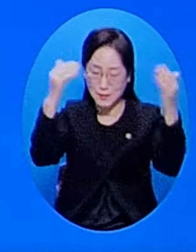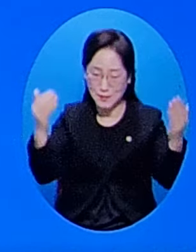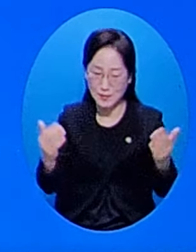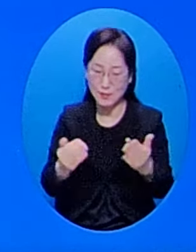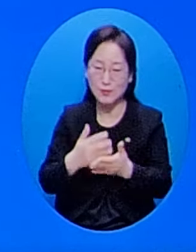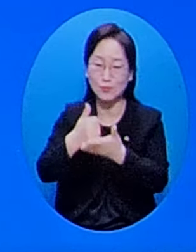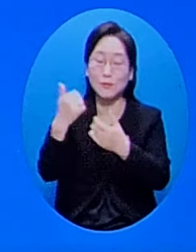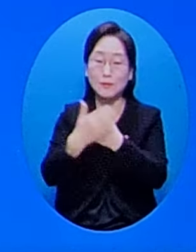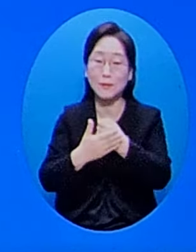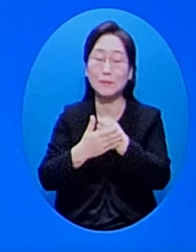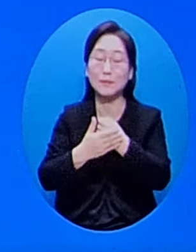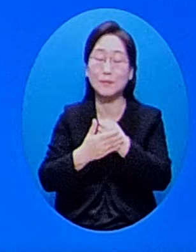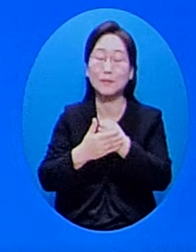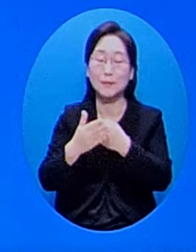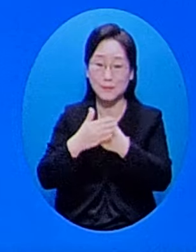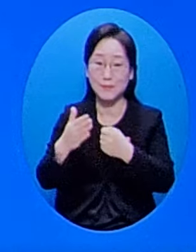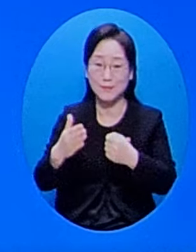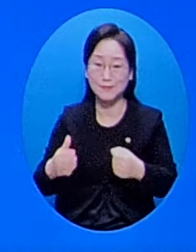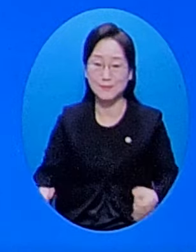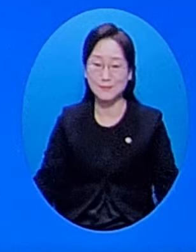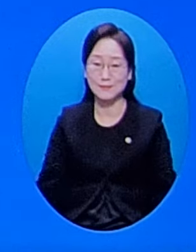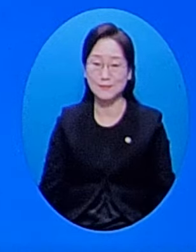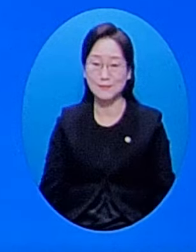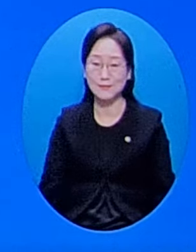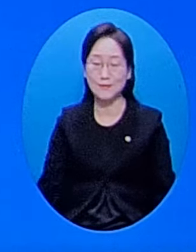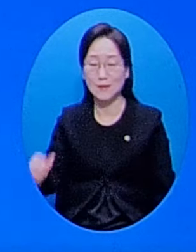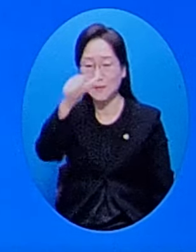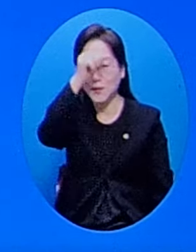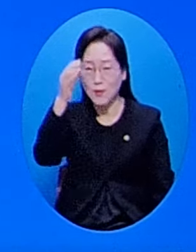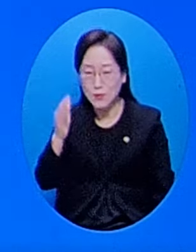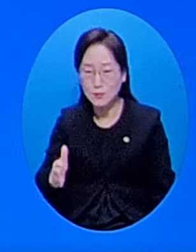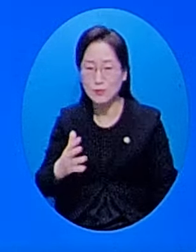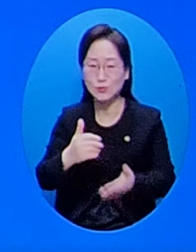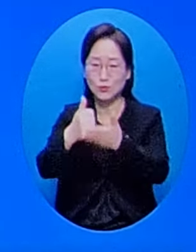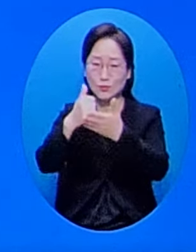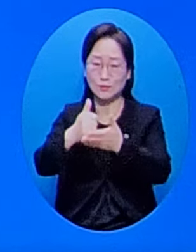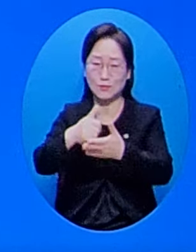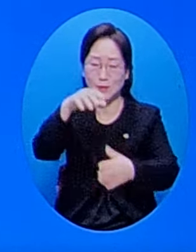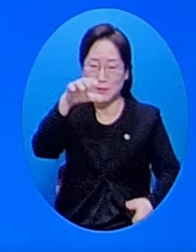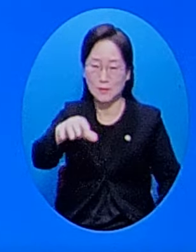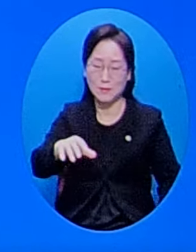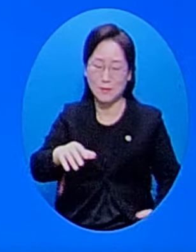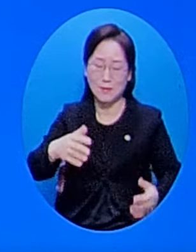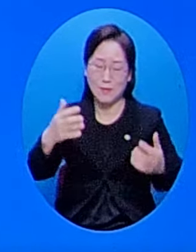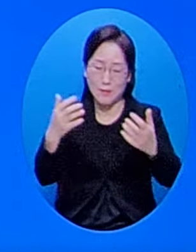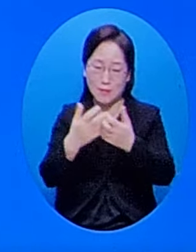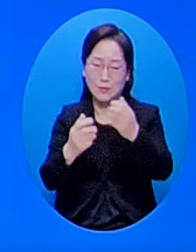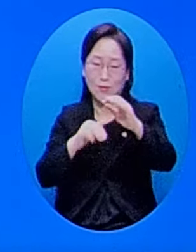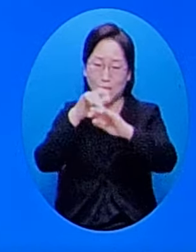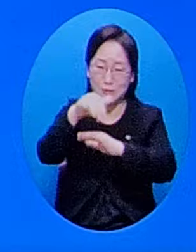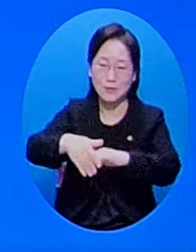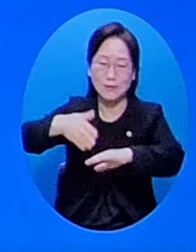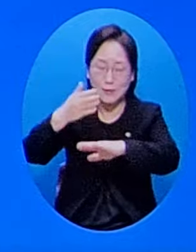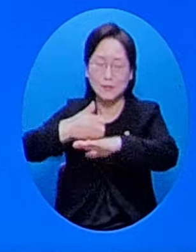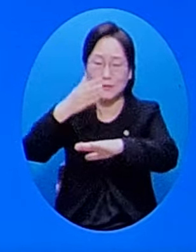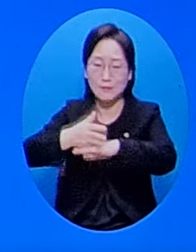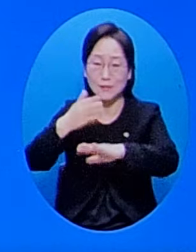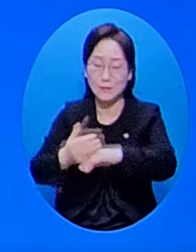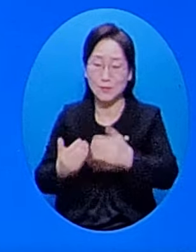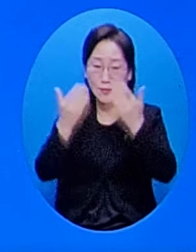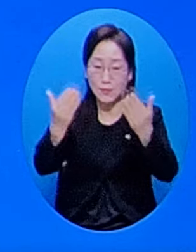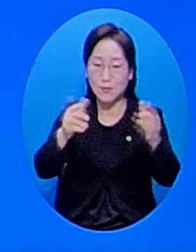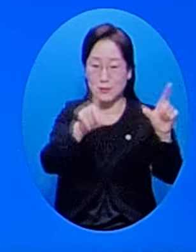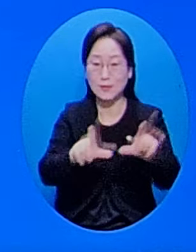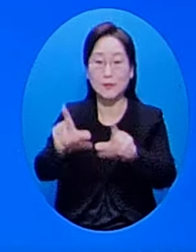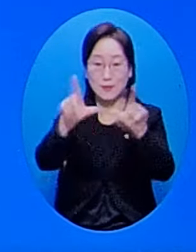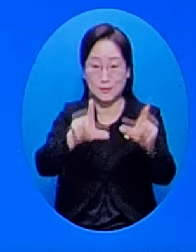주님의 은혜입니다. 우리 한평생 주 앞에 넘치는 감사의 삶을 살아가는 주님의 자녀들이